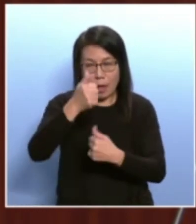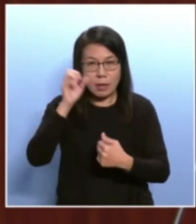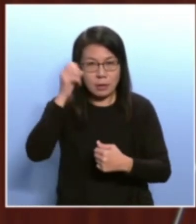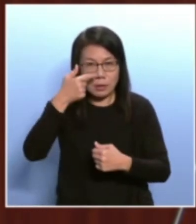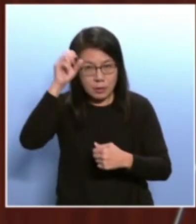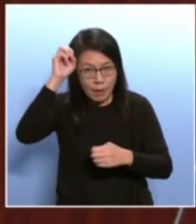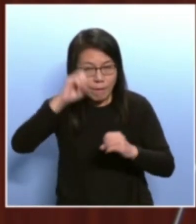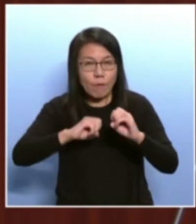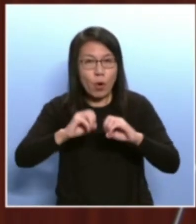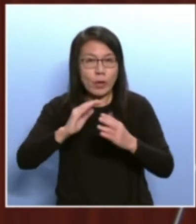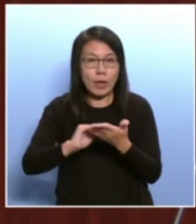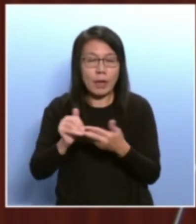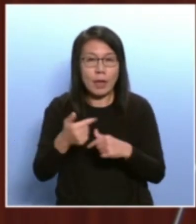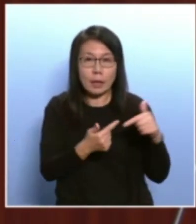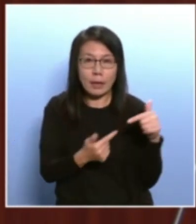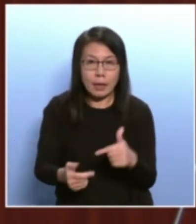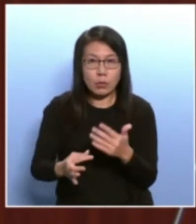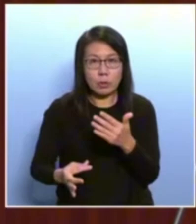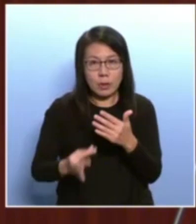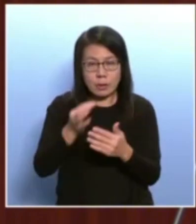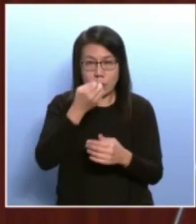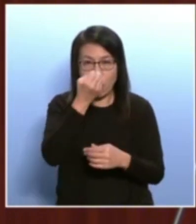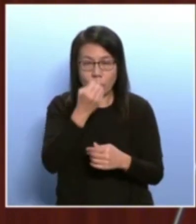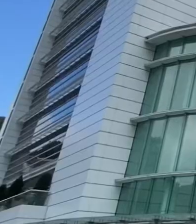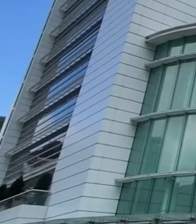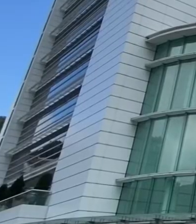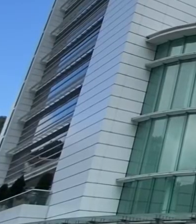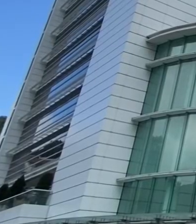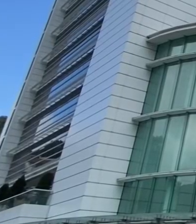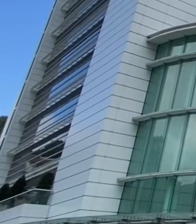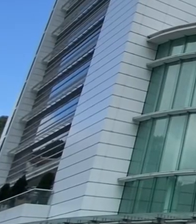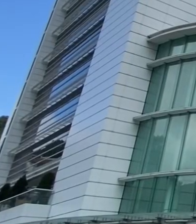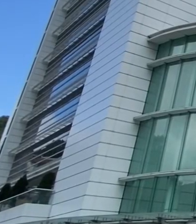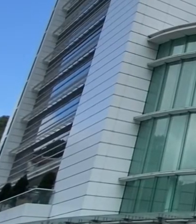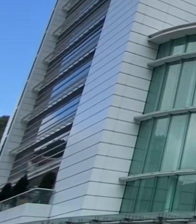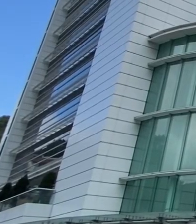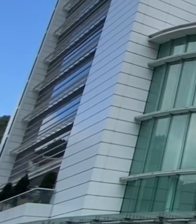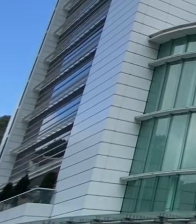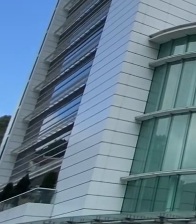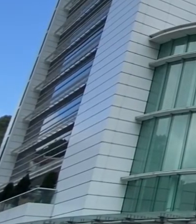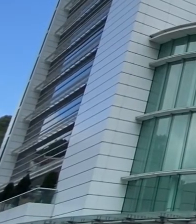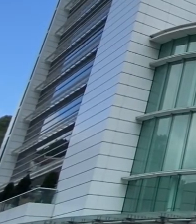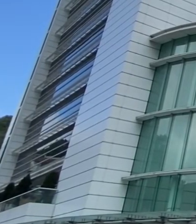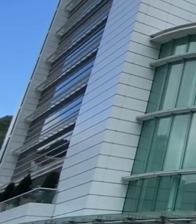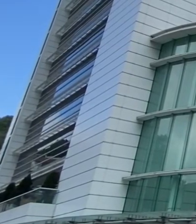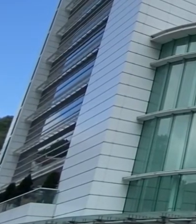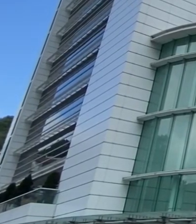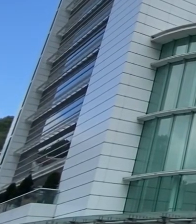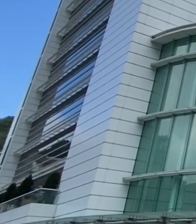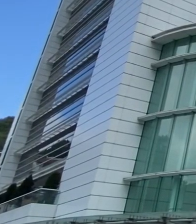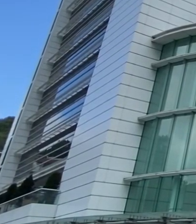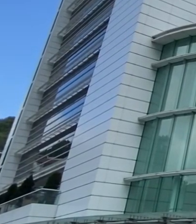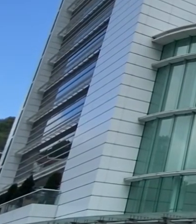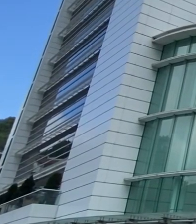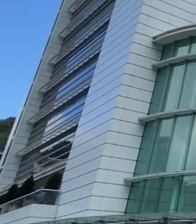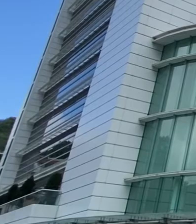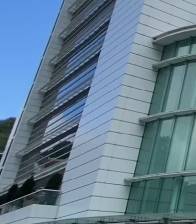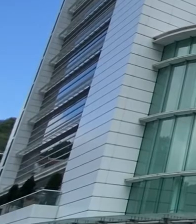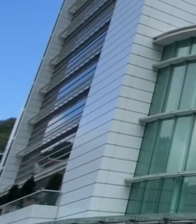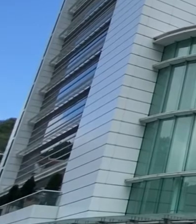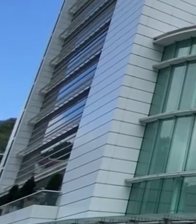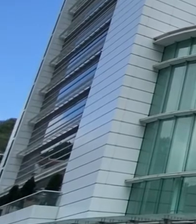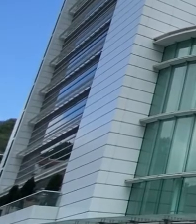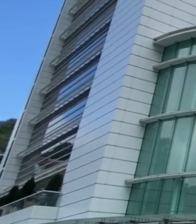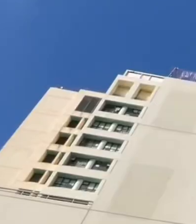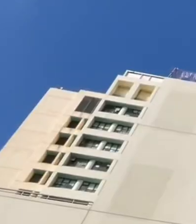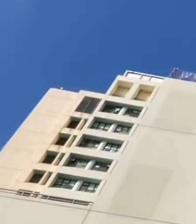新，以持续提升香港医疗专业的世界地位和区域优势，将香港打